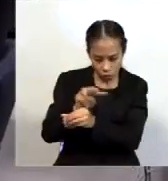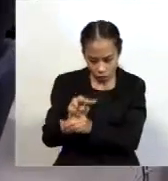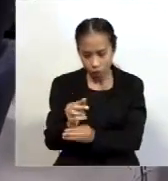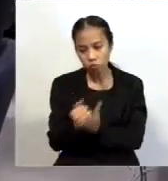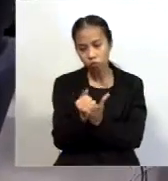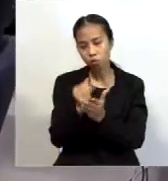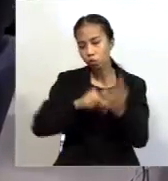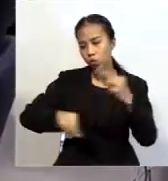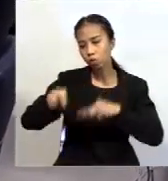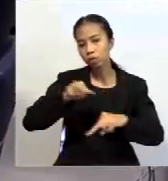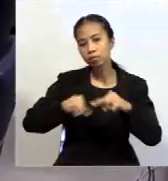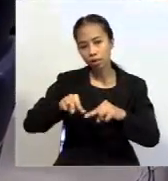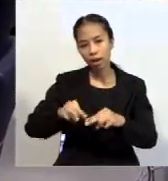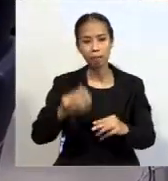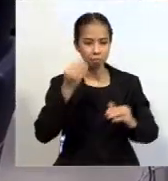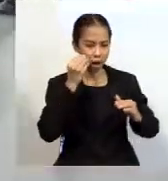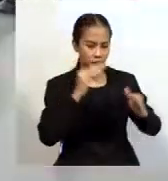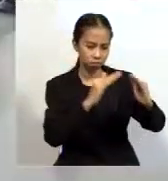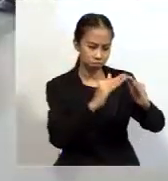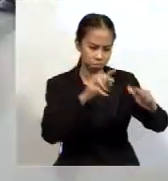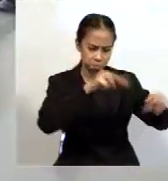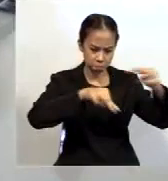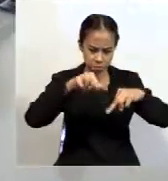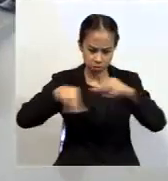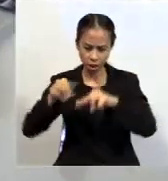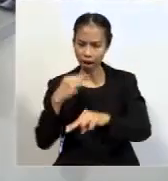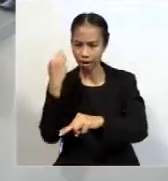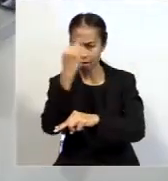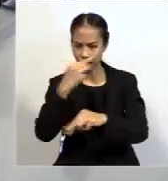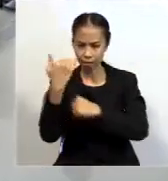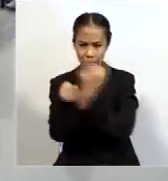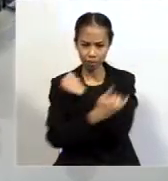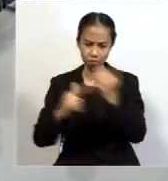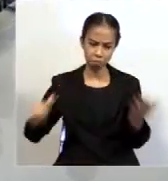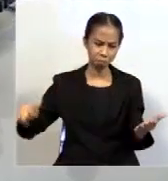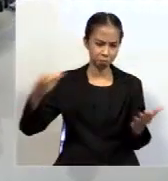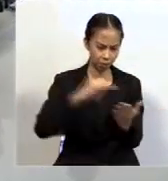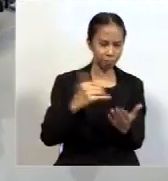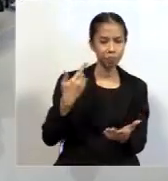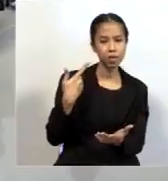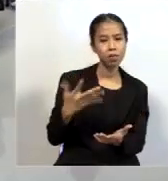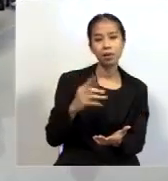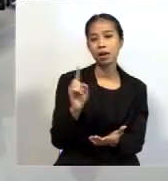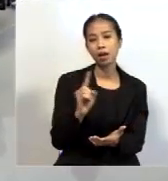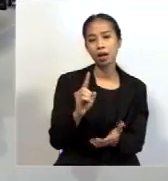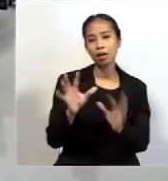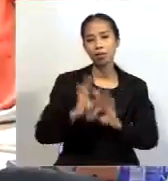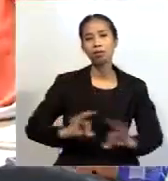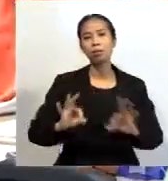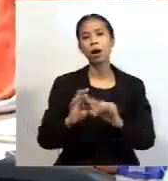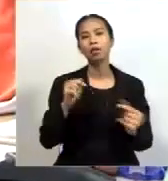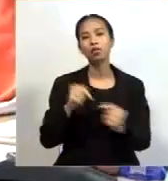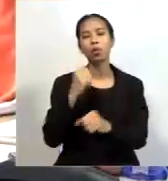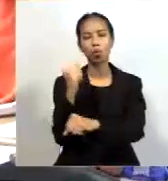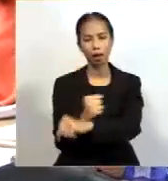ตาตรวจสอบทุกหลังคาเรือนว่ามีผู้ใดเดินทางกลับมาจากต่างประเทศหรือไม่โดยเฉพาะแรงงานไทยผิ